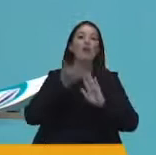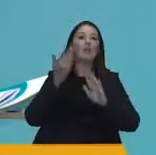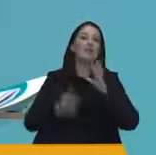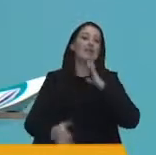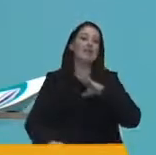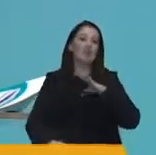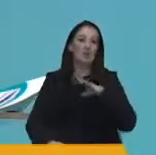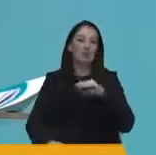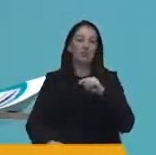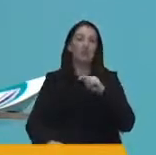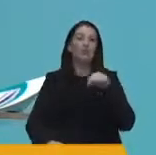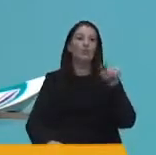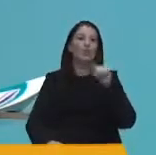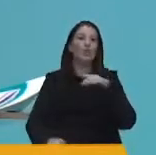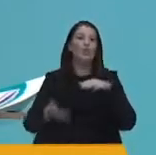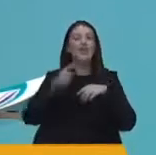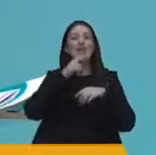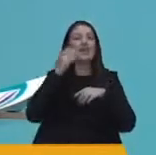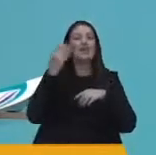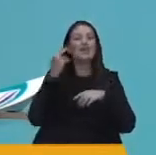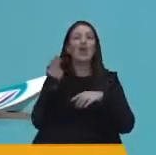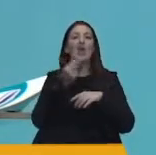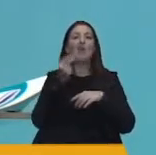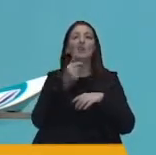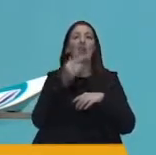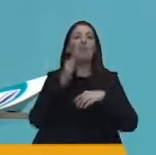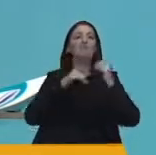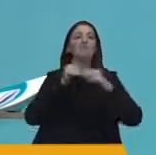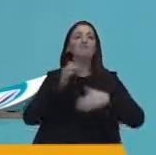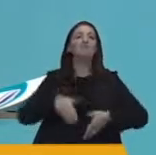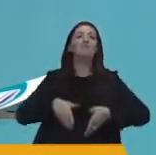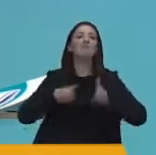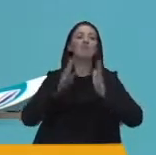istiyoruz. Bunlar vakti zamanında kaçak olarak yapılmışlar.